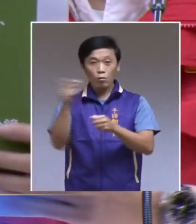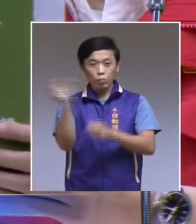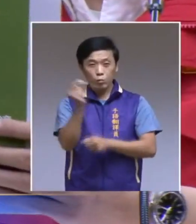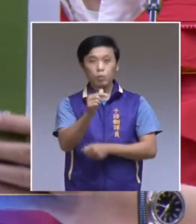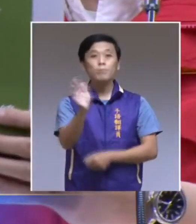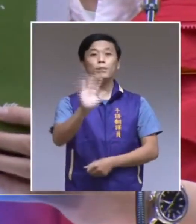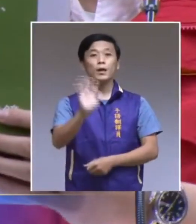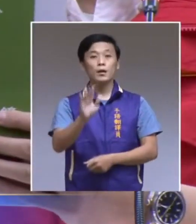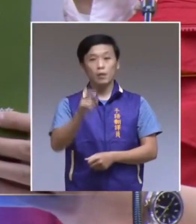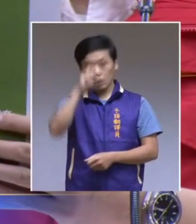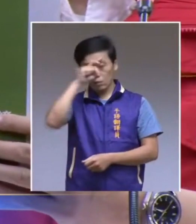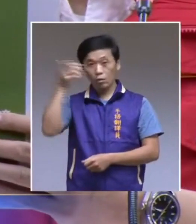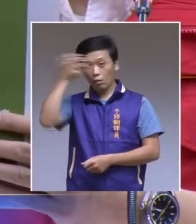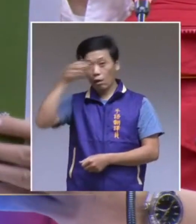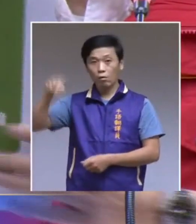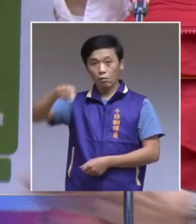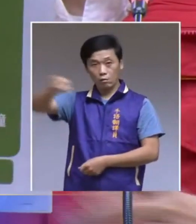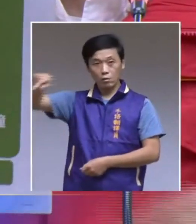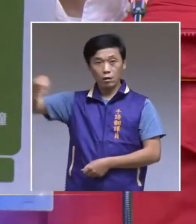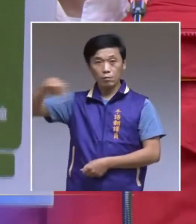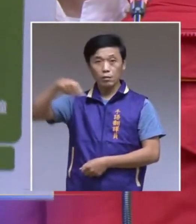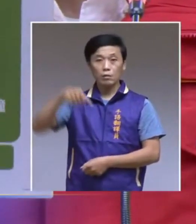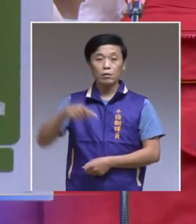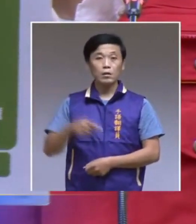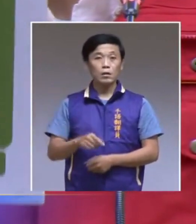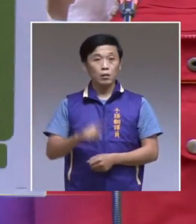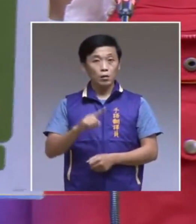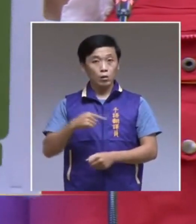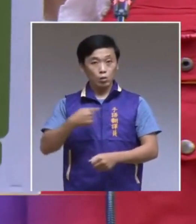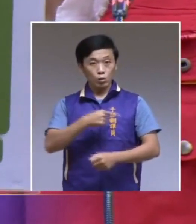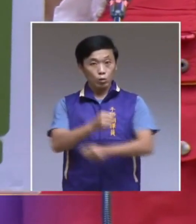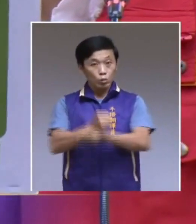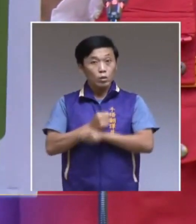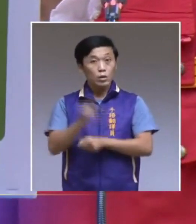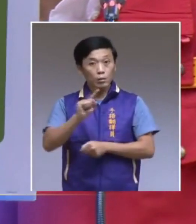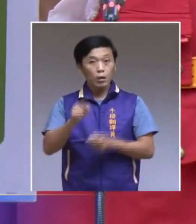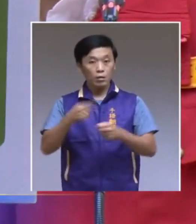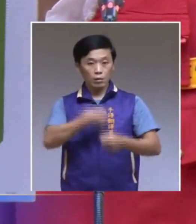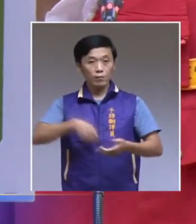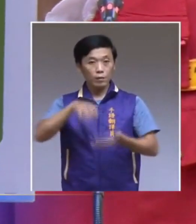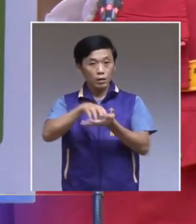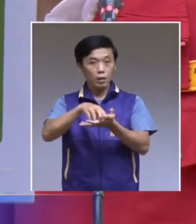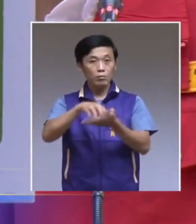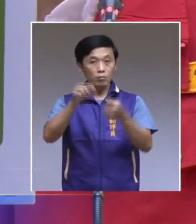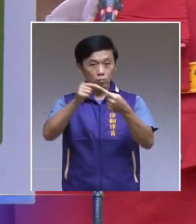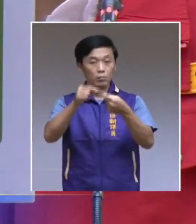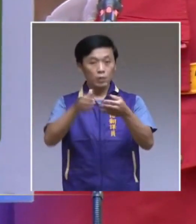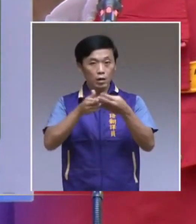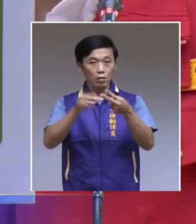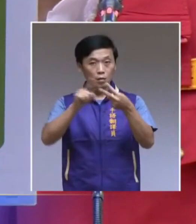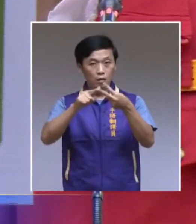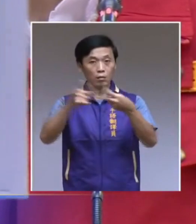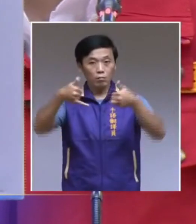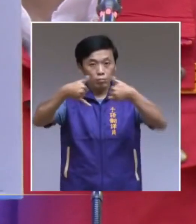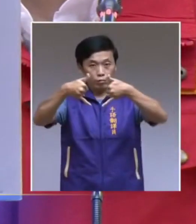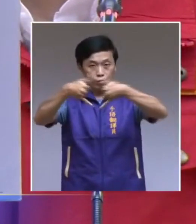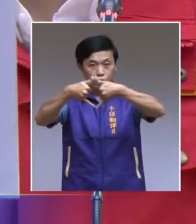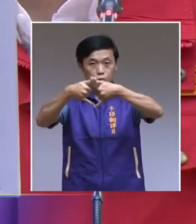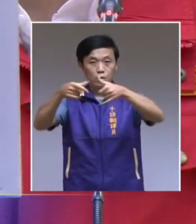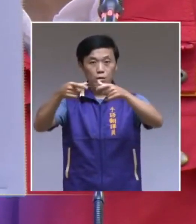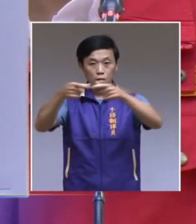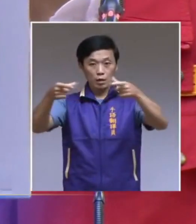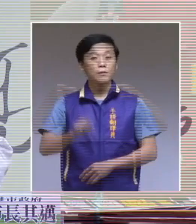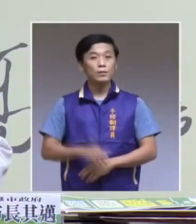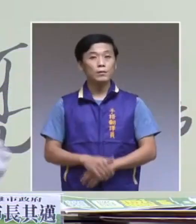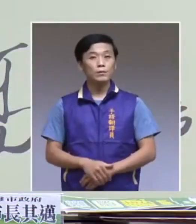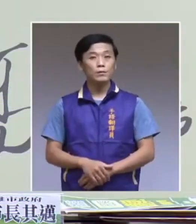我们的高龄长辈，啊，能够注意要带身份证、通知书，还有健保卡，啊，那保持社